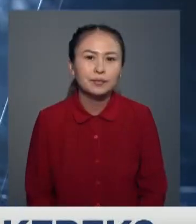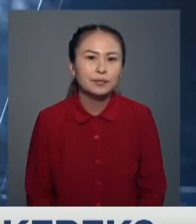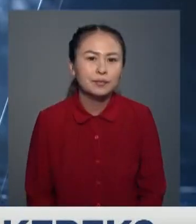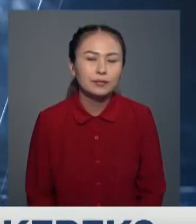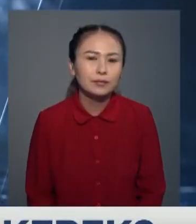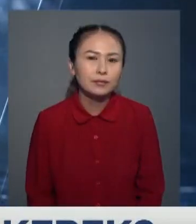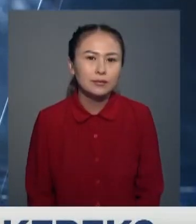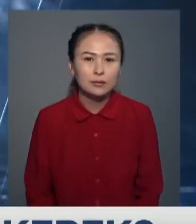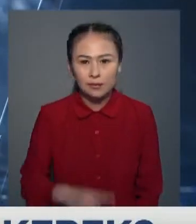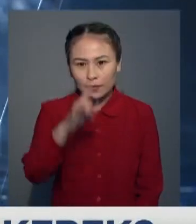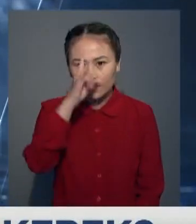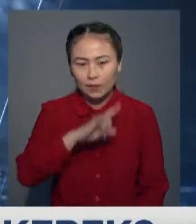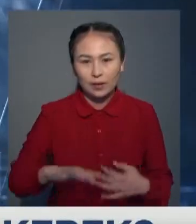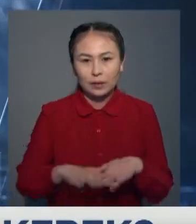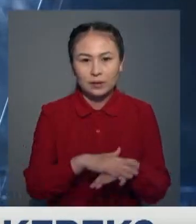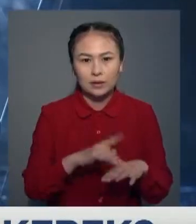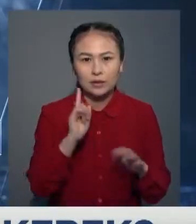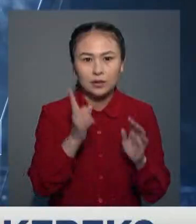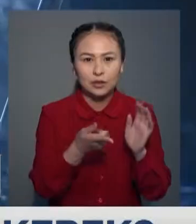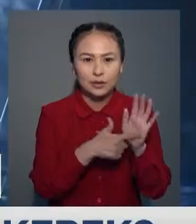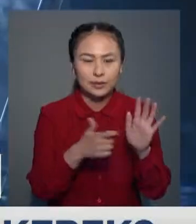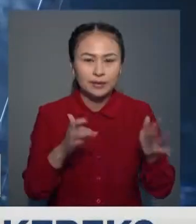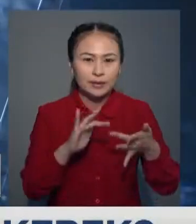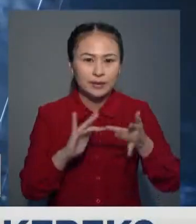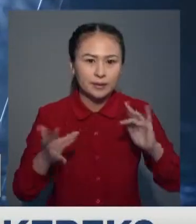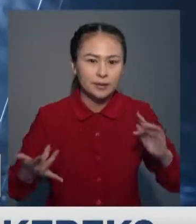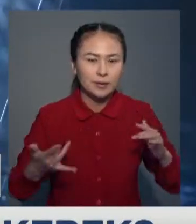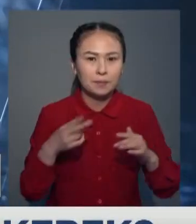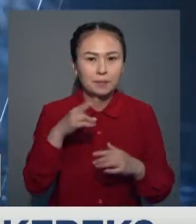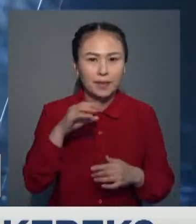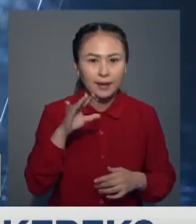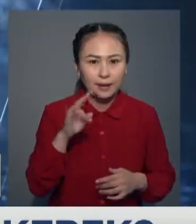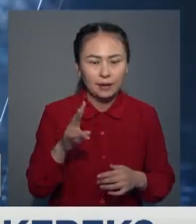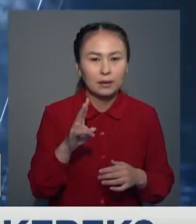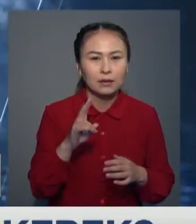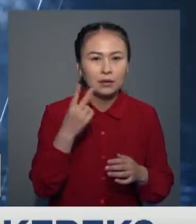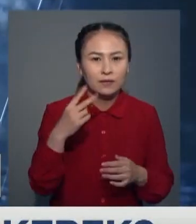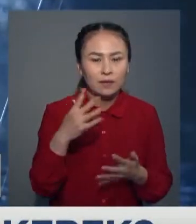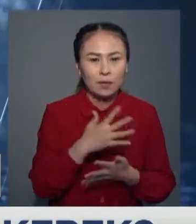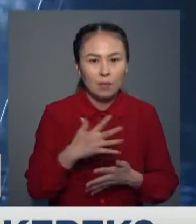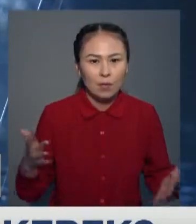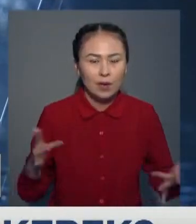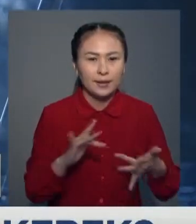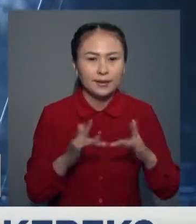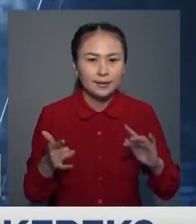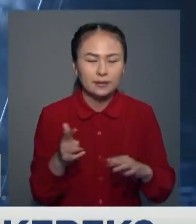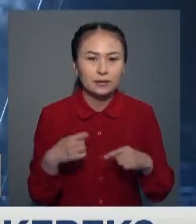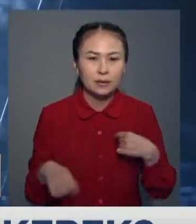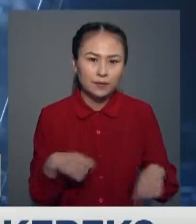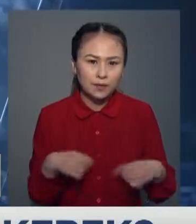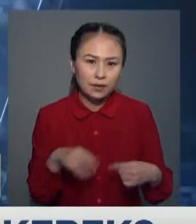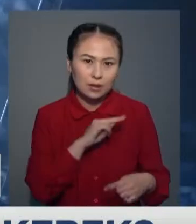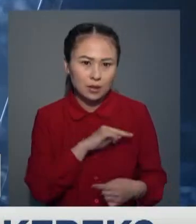Қазақстан нарығында 1700-ден астам дербес интернет дүкендер және 20-дан астам электрондық сауда алаңдары жұмыс істеп